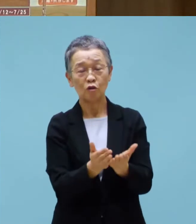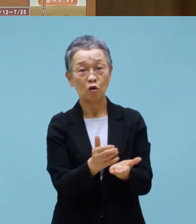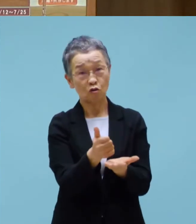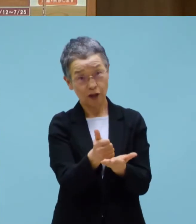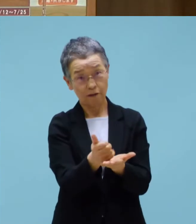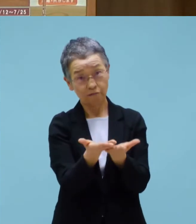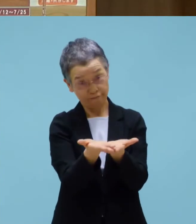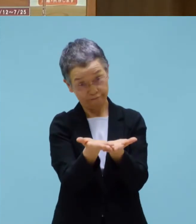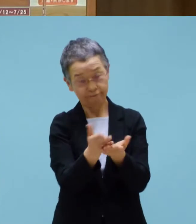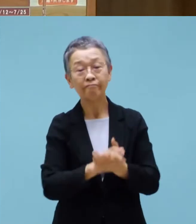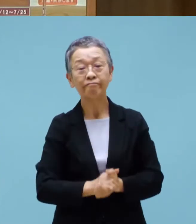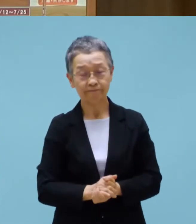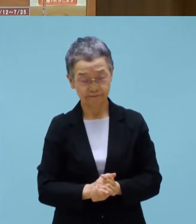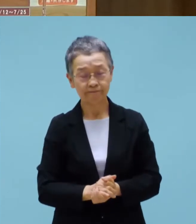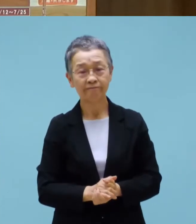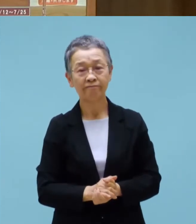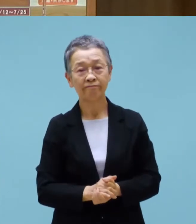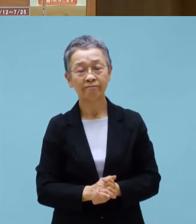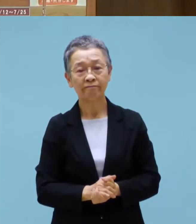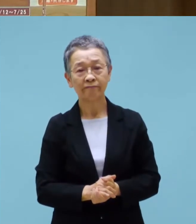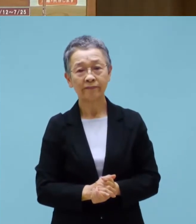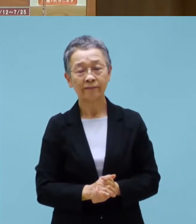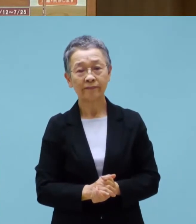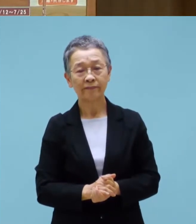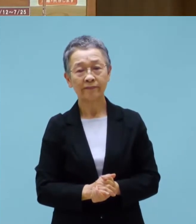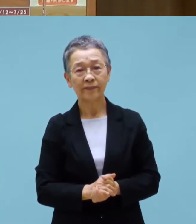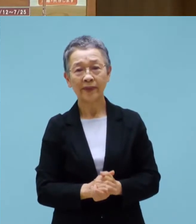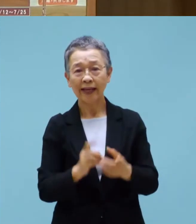あ、すいません、北海道新聞の藤本です。1点、